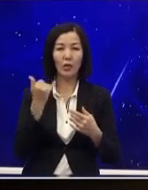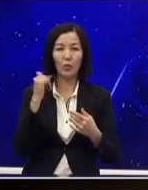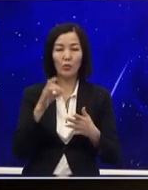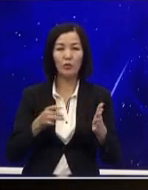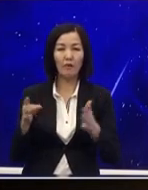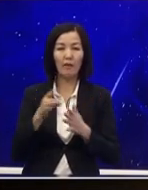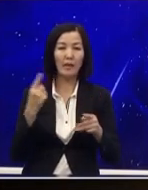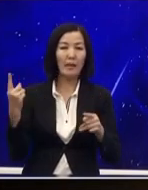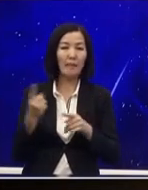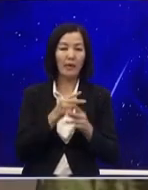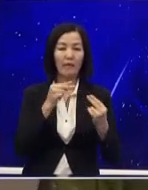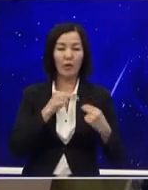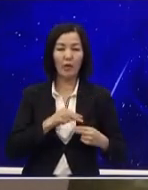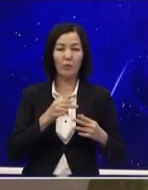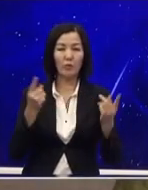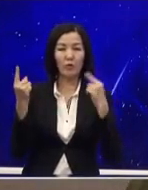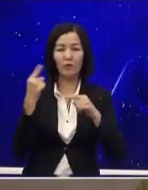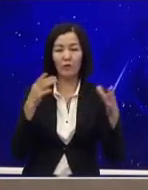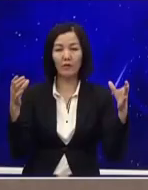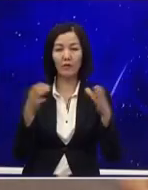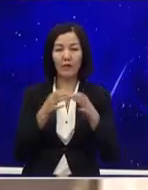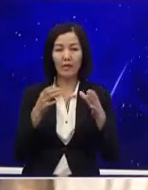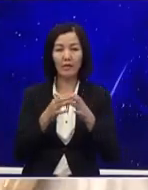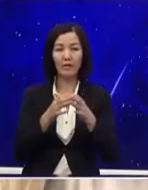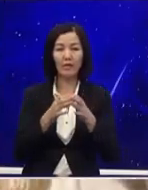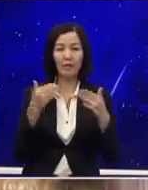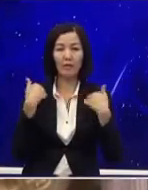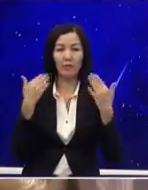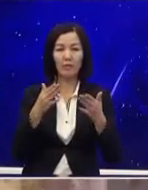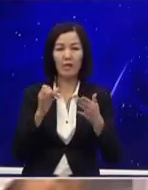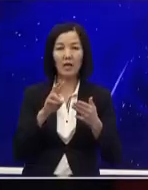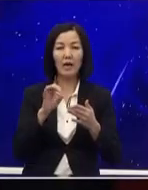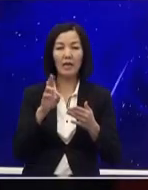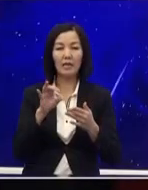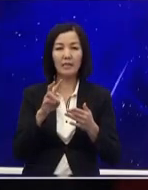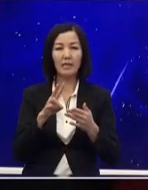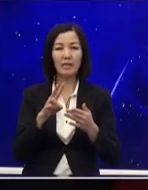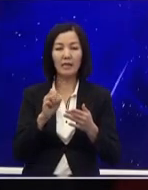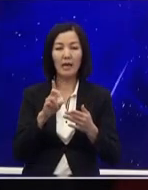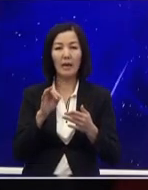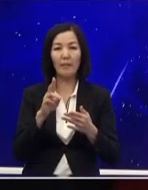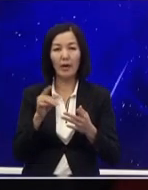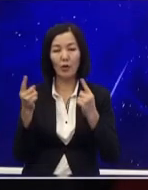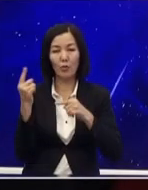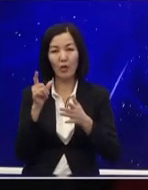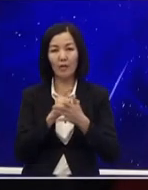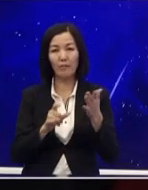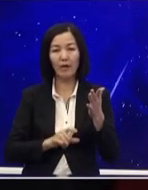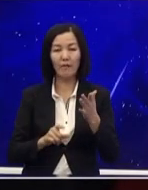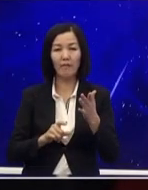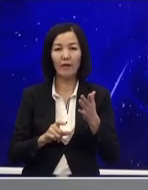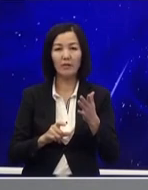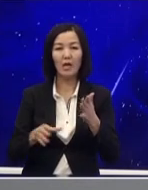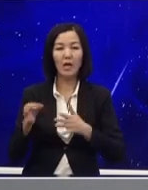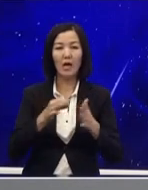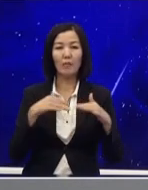района. Первой работой этого творческого коллектива стала постановка драмы «Александр» по произведению Абая Кунанбаева, состоявшаяся на сцене